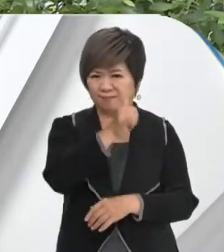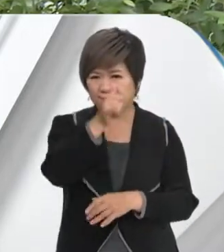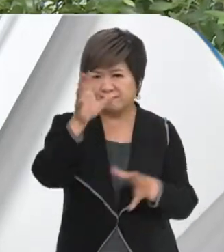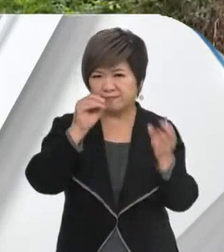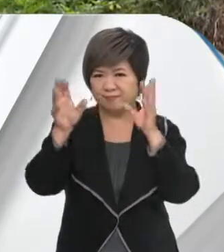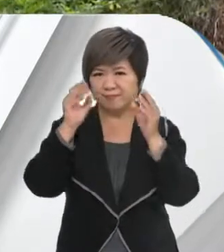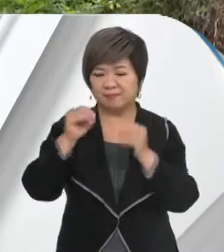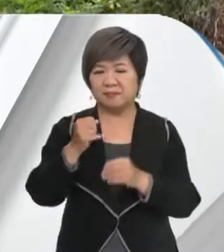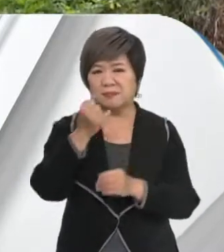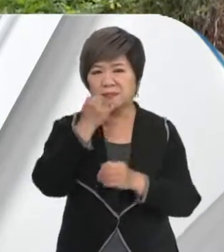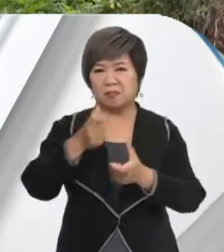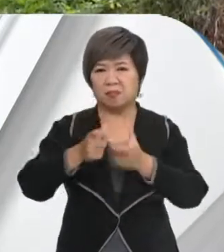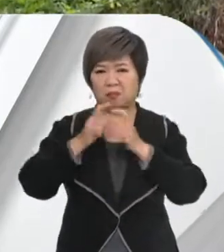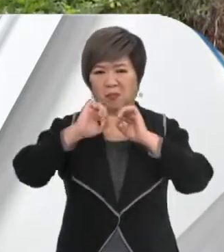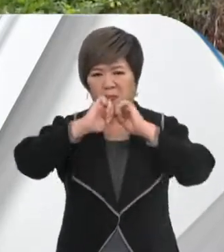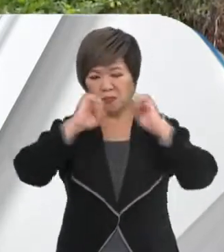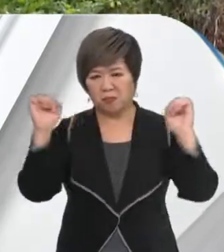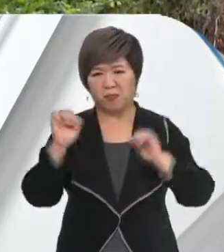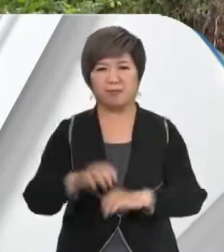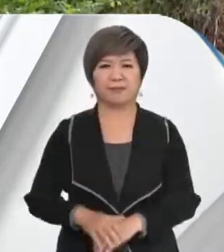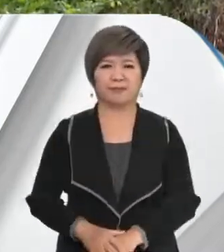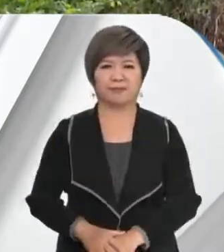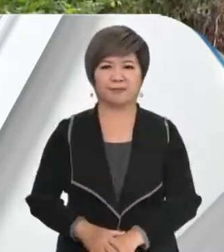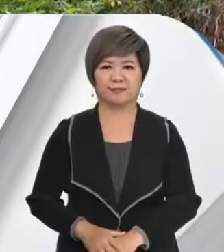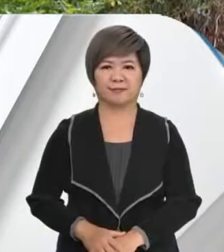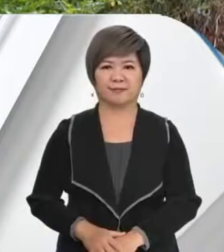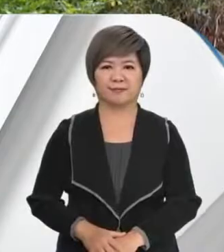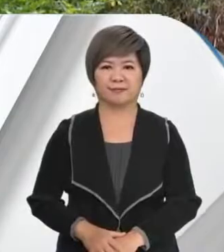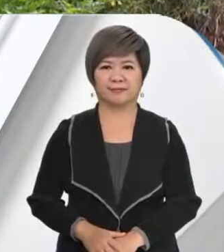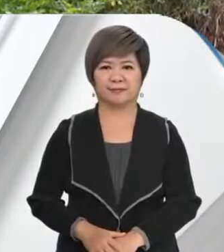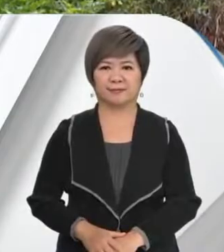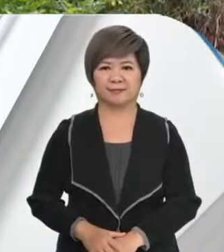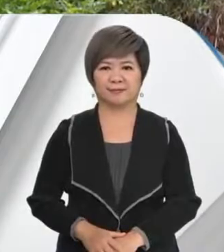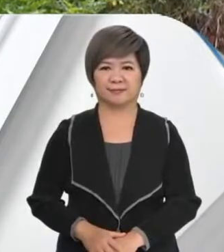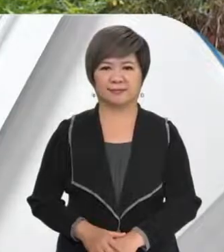來尋出真相眼睛。看看新闻里形容，中发不同。